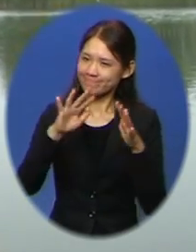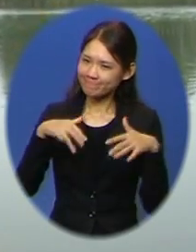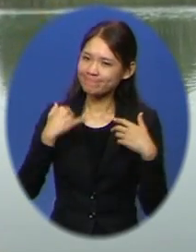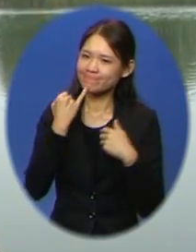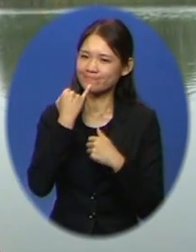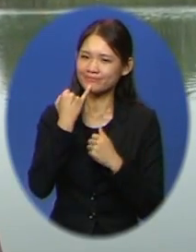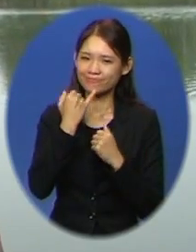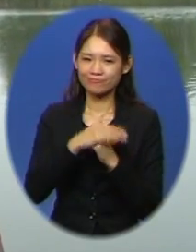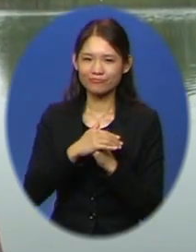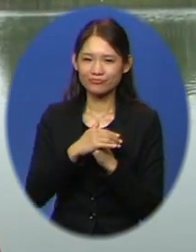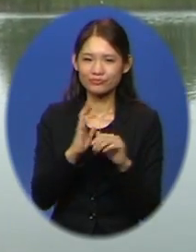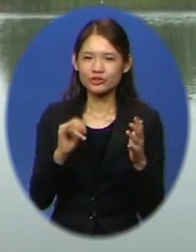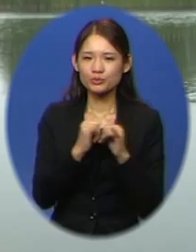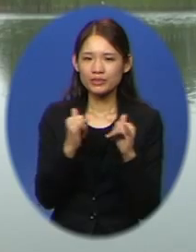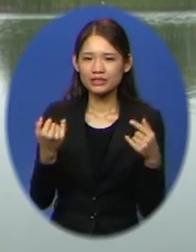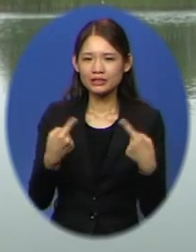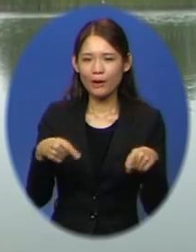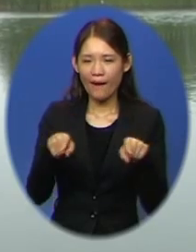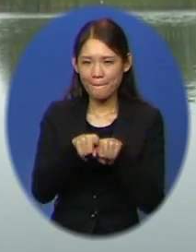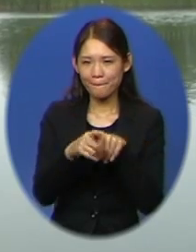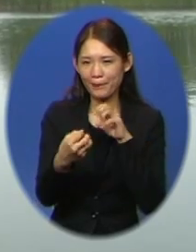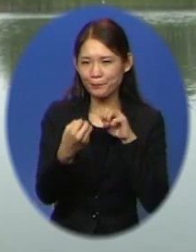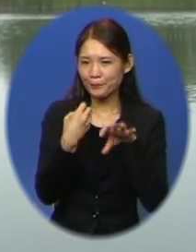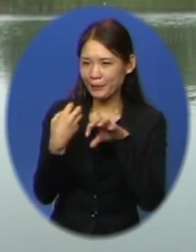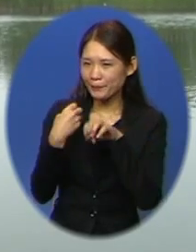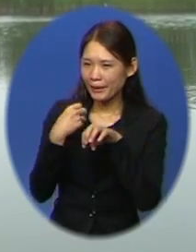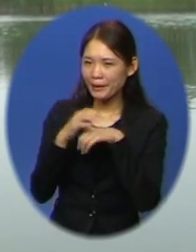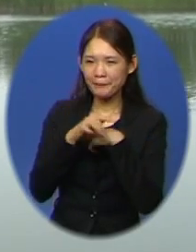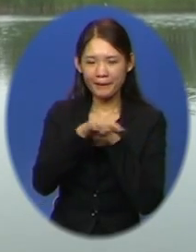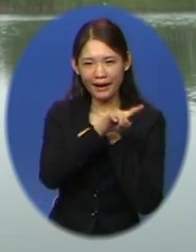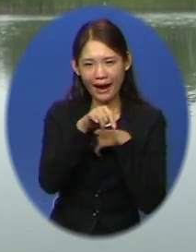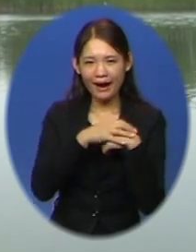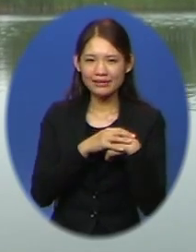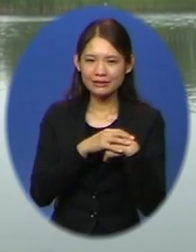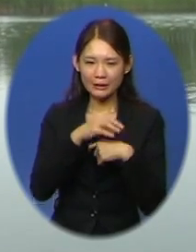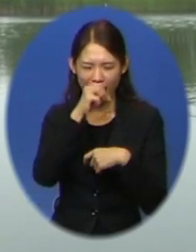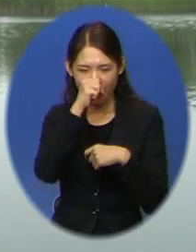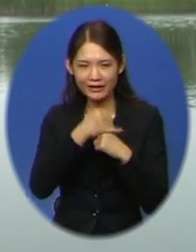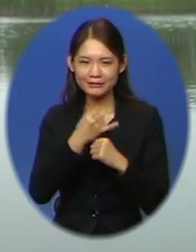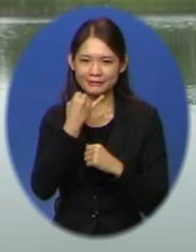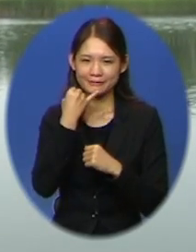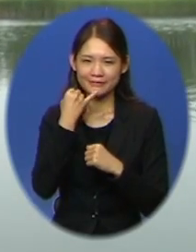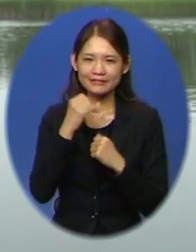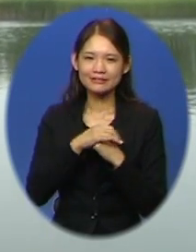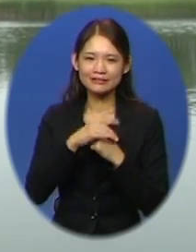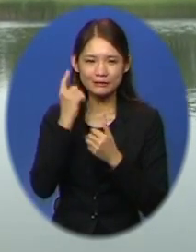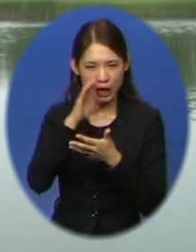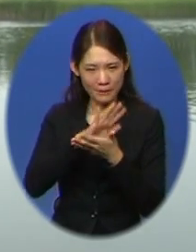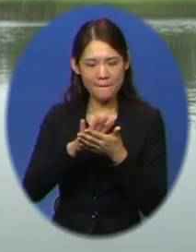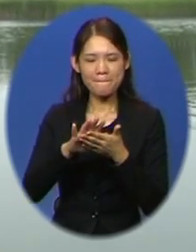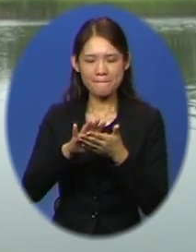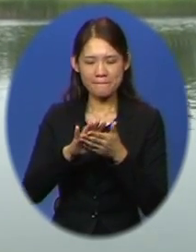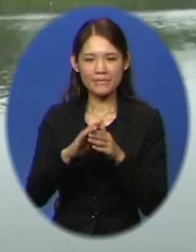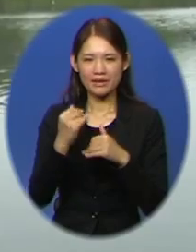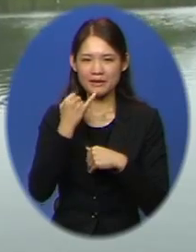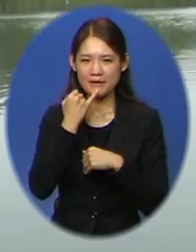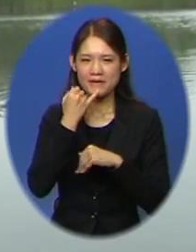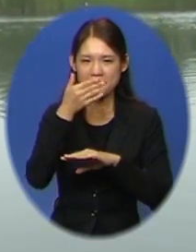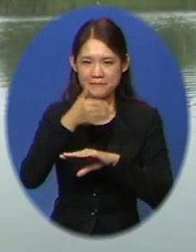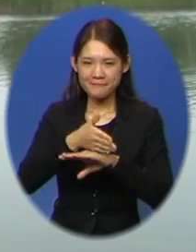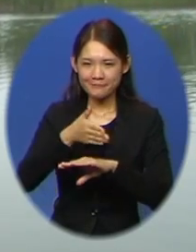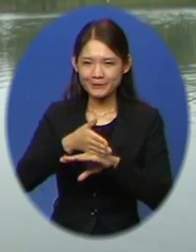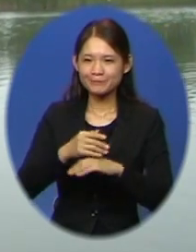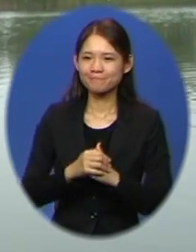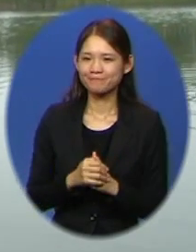우리 시민들하고 얘기를 하는 이제 호응을 하는데도 그렇게 덥지 않은 가운데서 한 것을 참 감사하게 생각하고